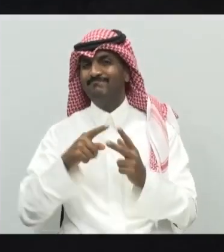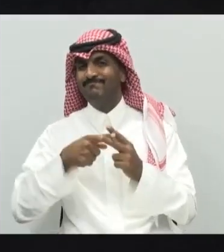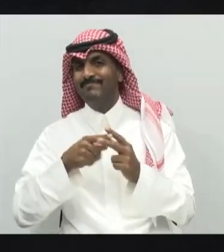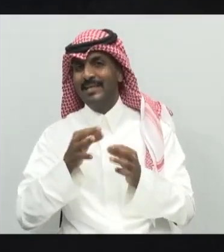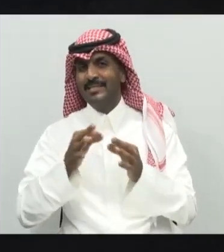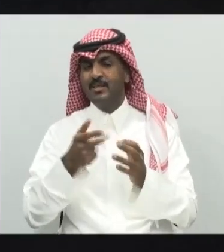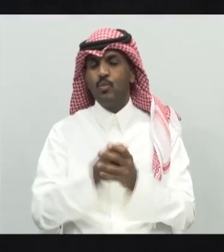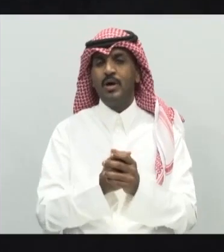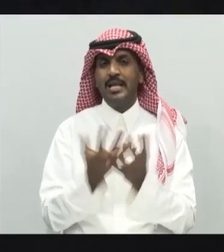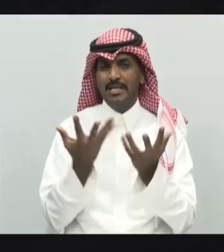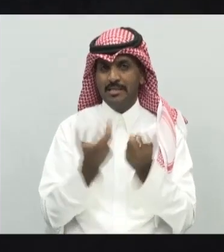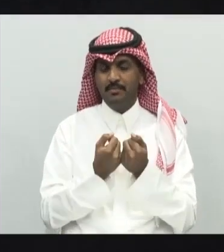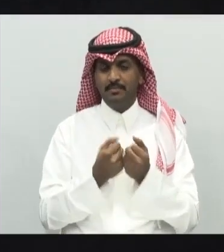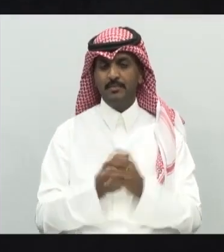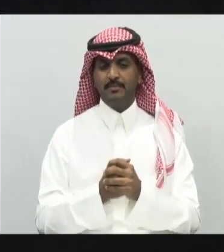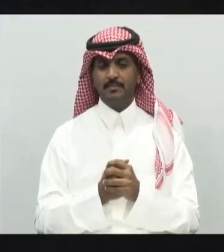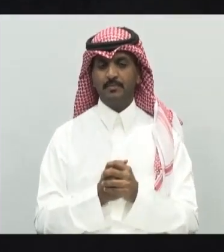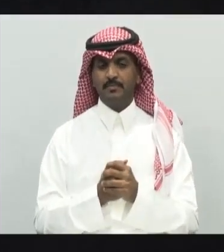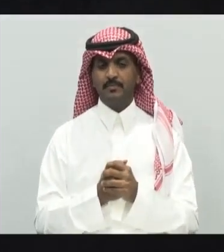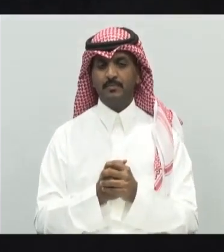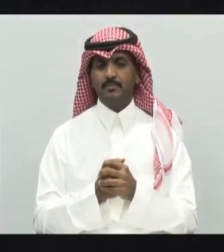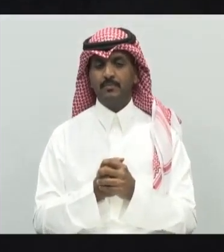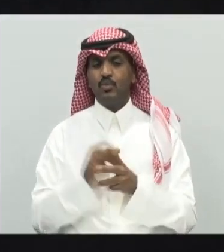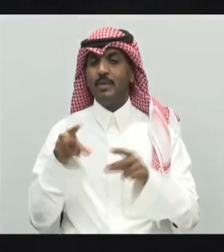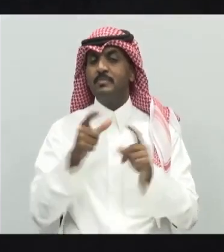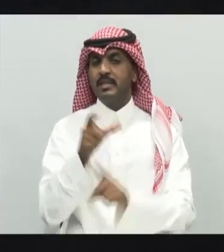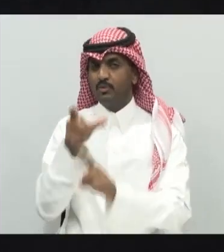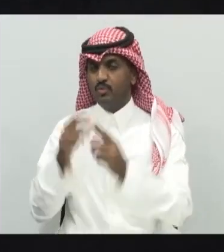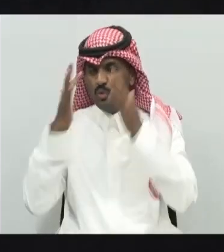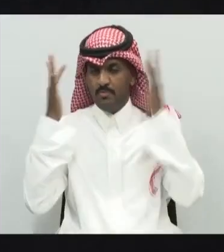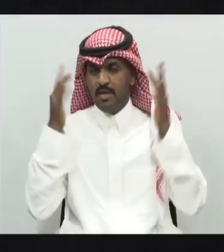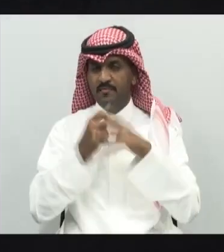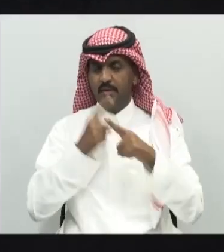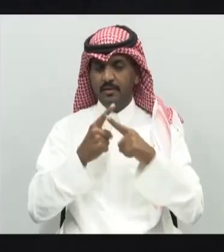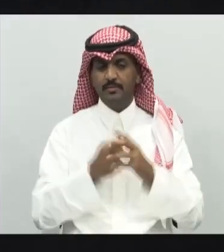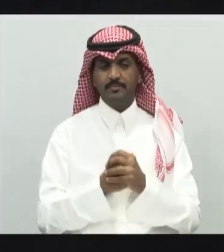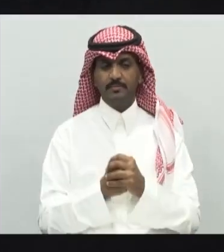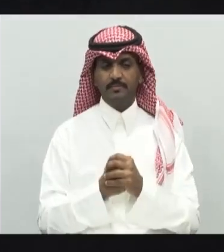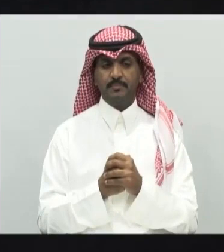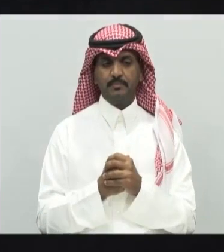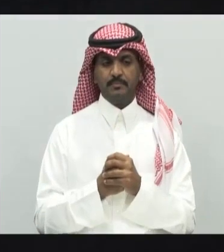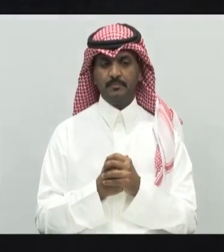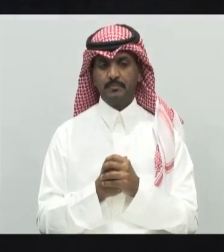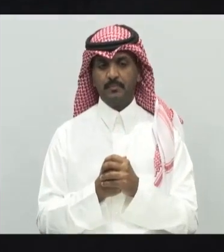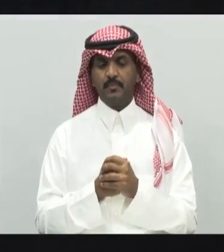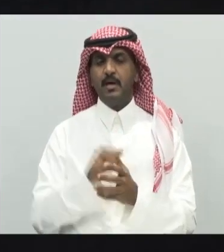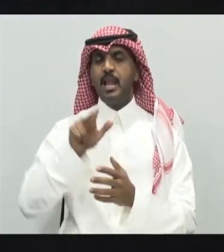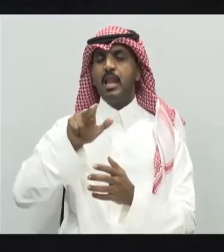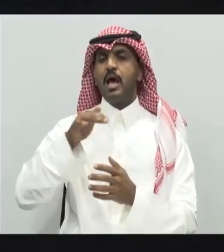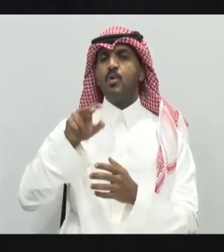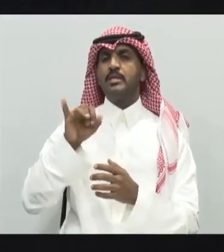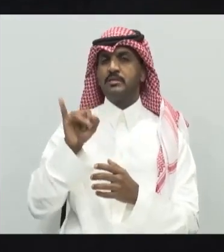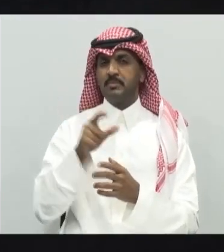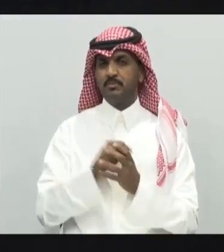الحساب من امثله العلماء في مجال الرياضيات الخوارزمي